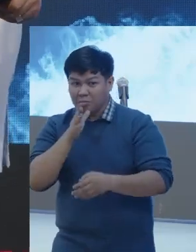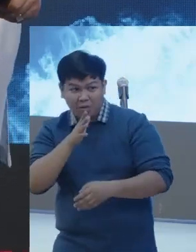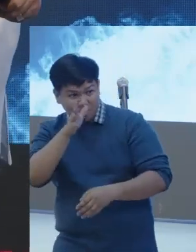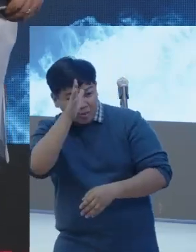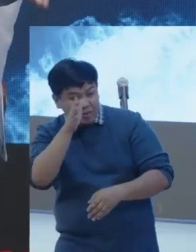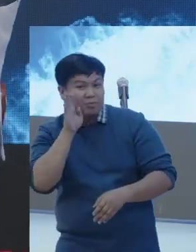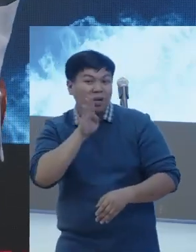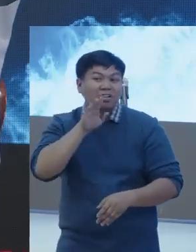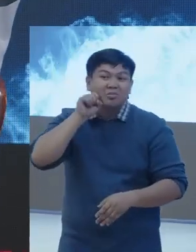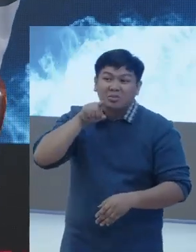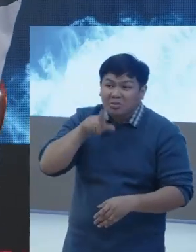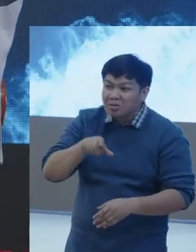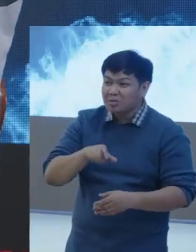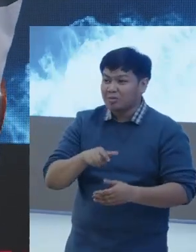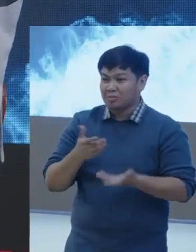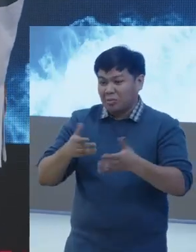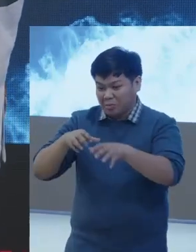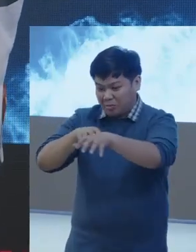kapitbahay,